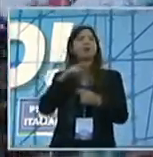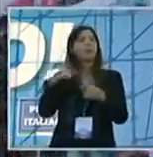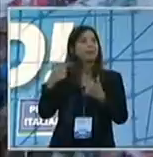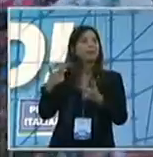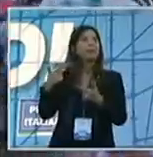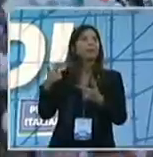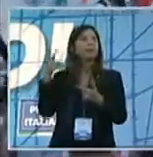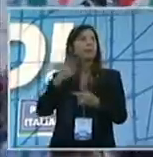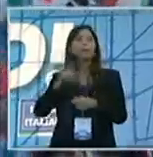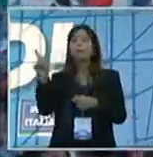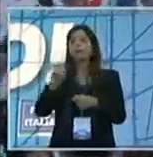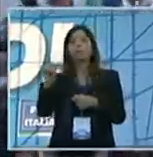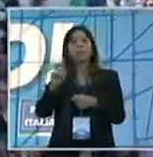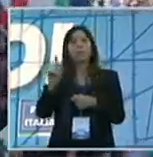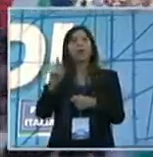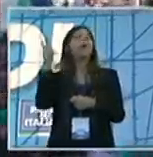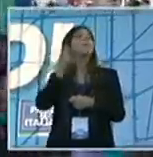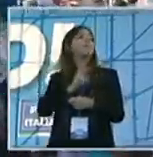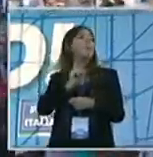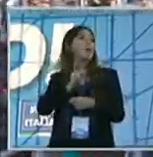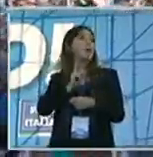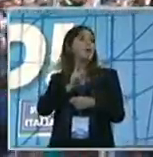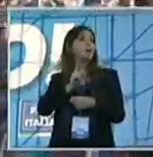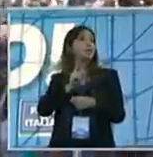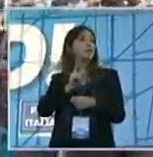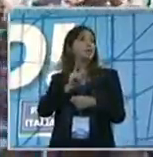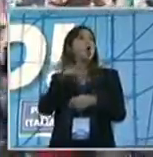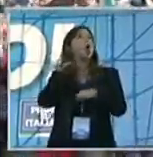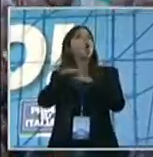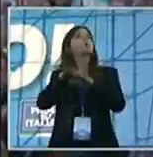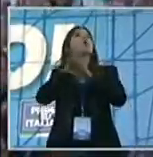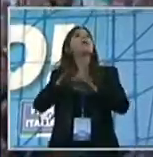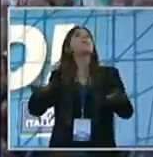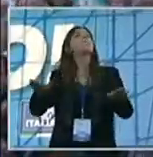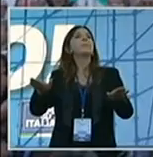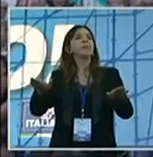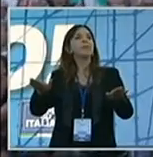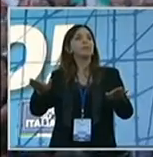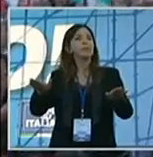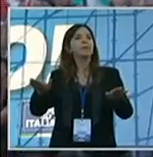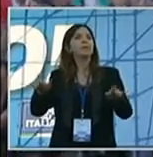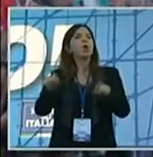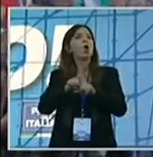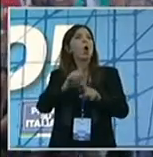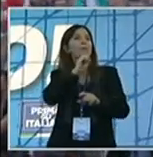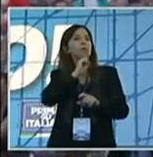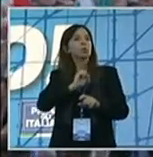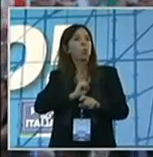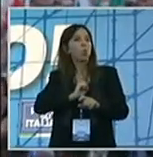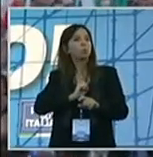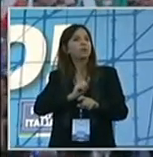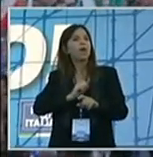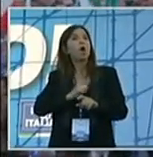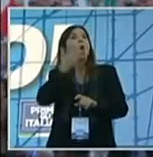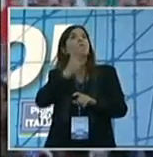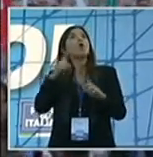non è vero. La verità è che usano i bambini come scudi umani per regalare la cittadinanza